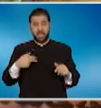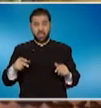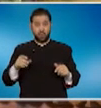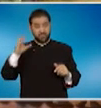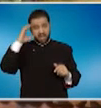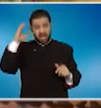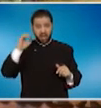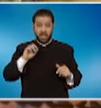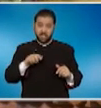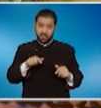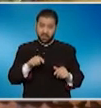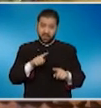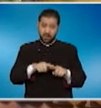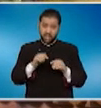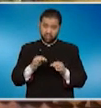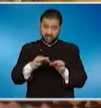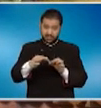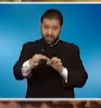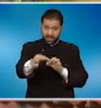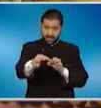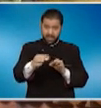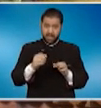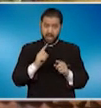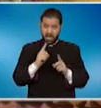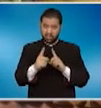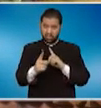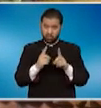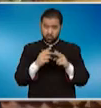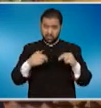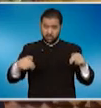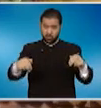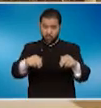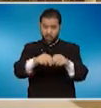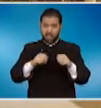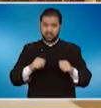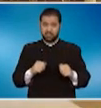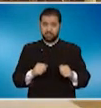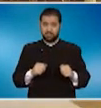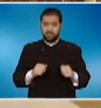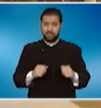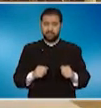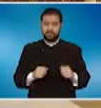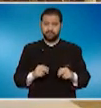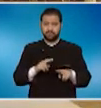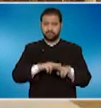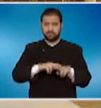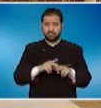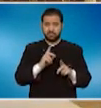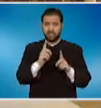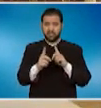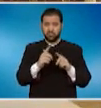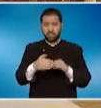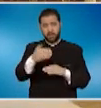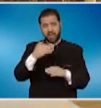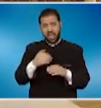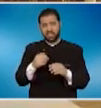că mergând pe această linie argumentativă, rațională, a perspectivei autonome, așa cum discutam de altfel